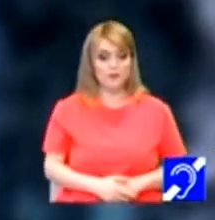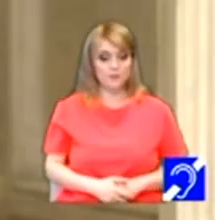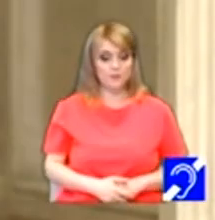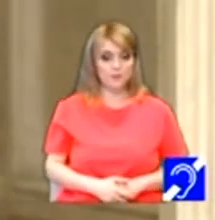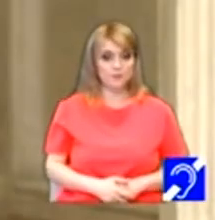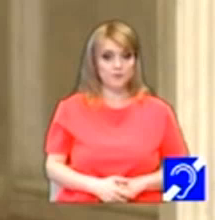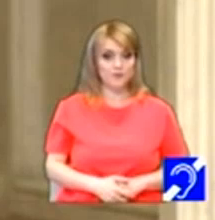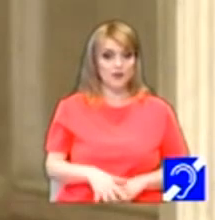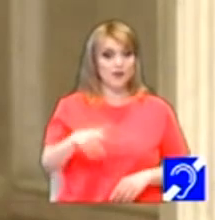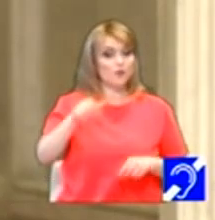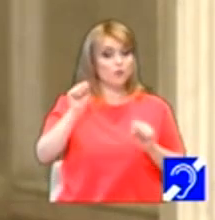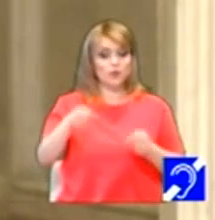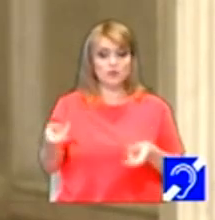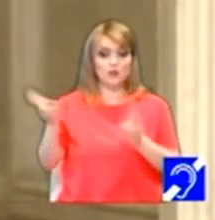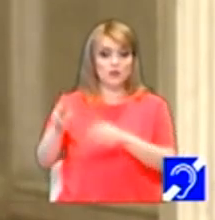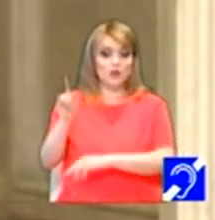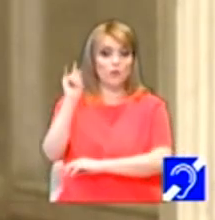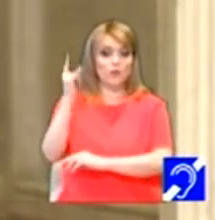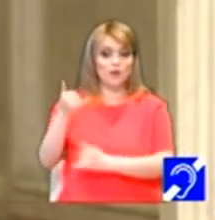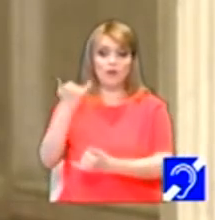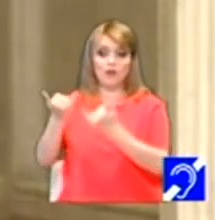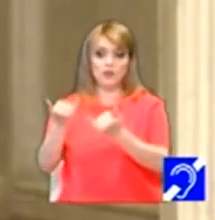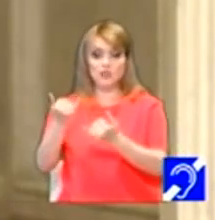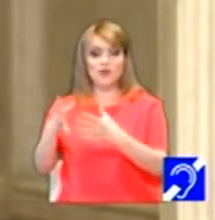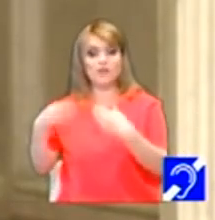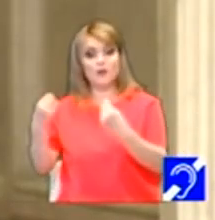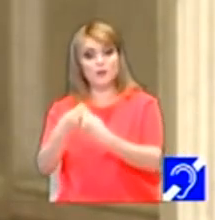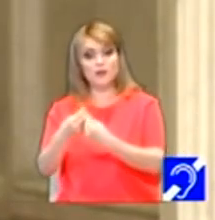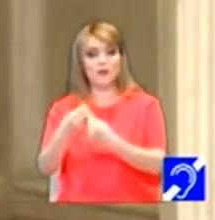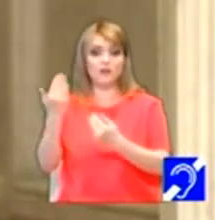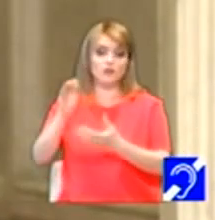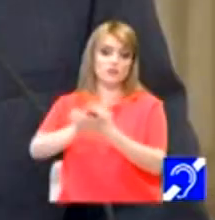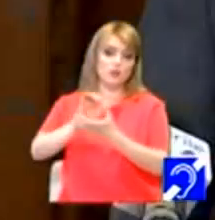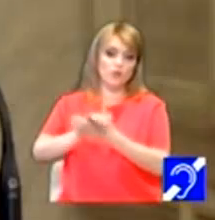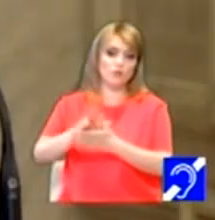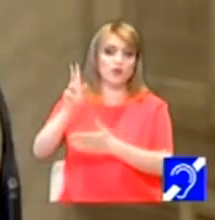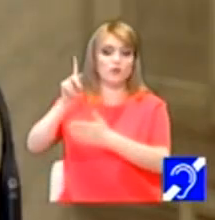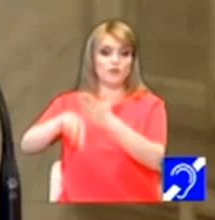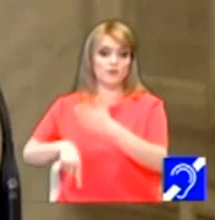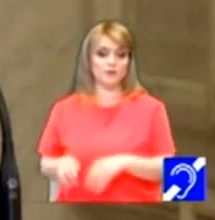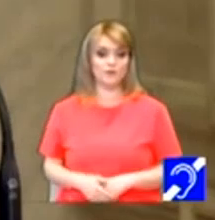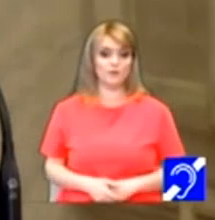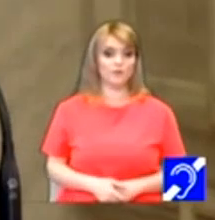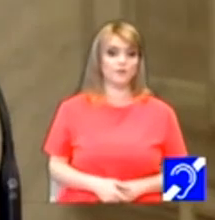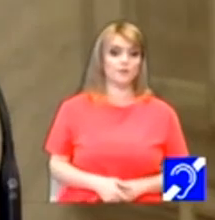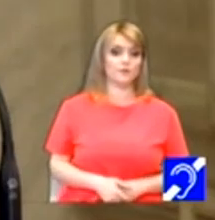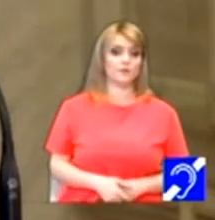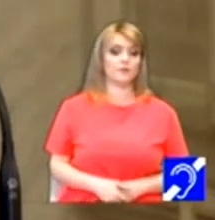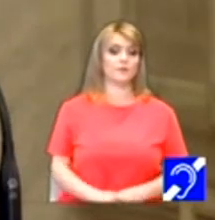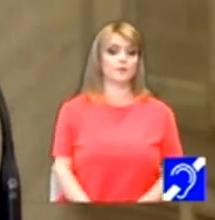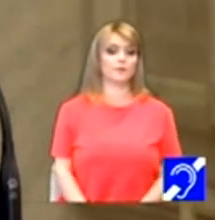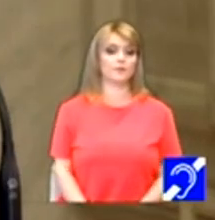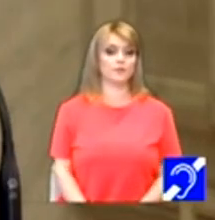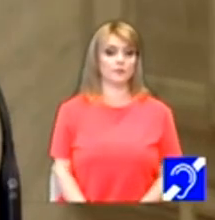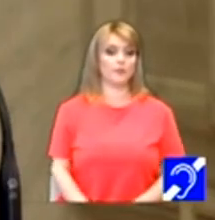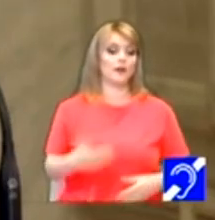opta să lase copilul în grija familiei sau în grija unor apropiați în care au încredere. PSD s-a cantonat strict